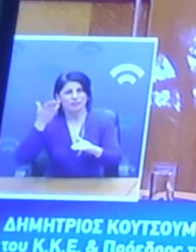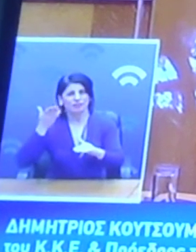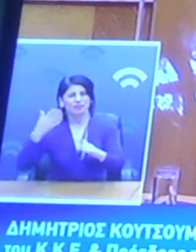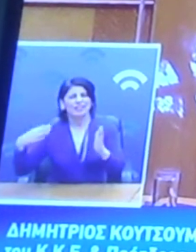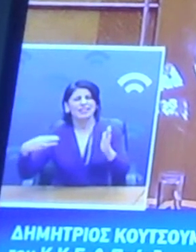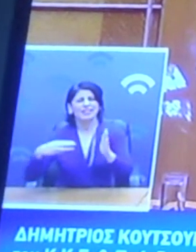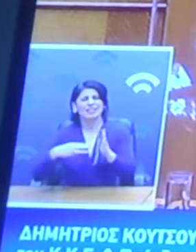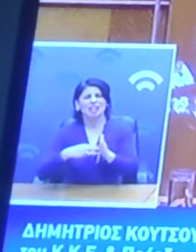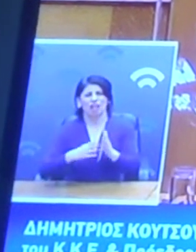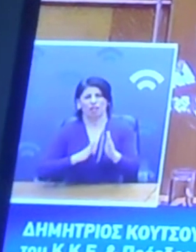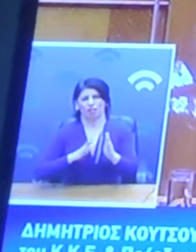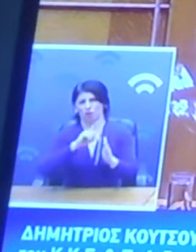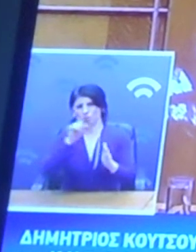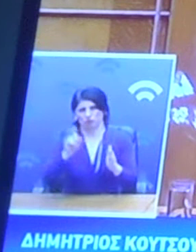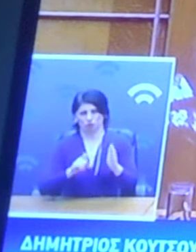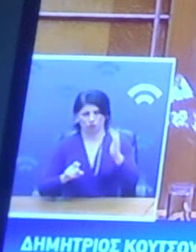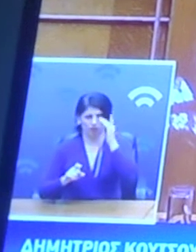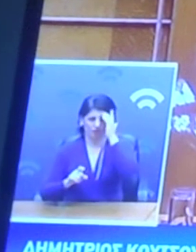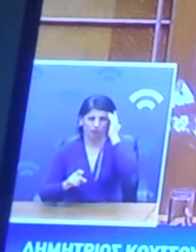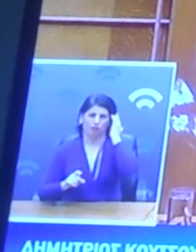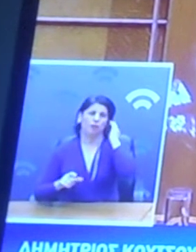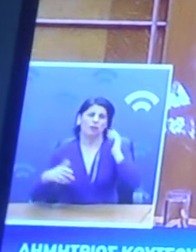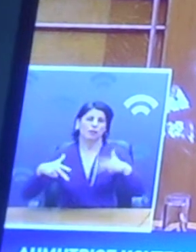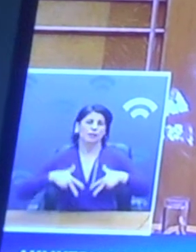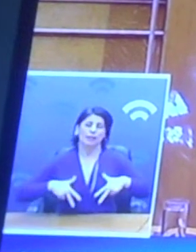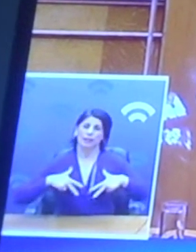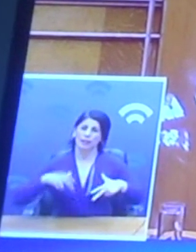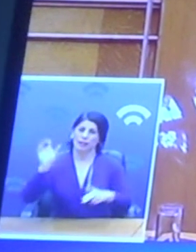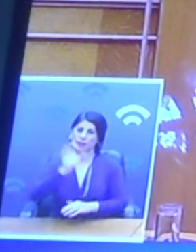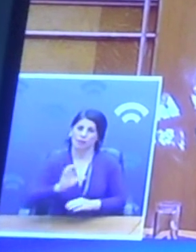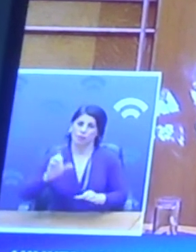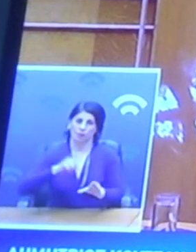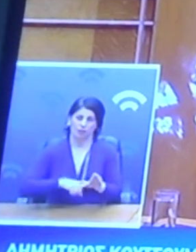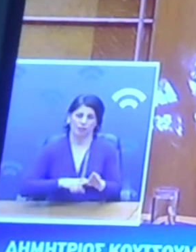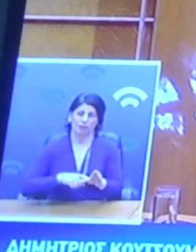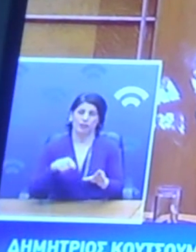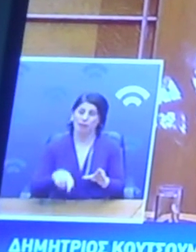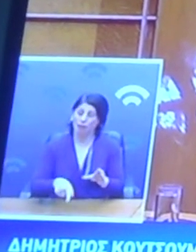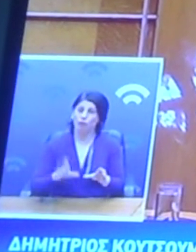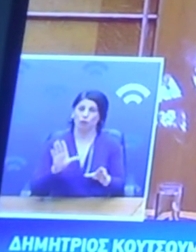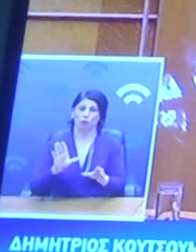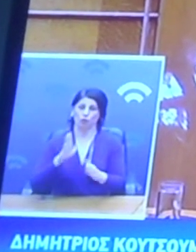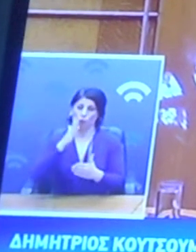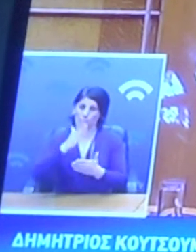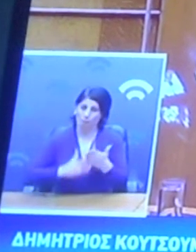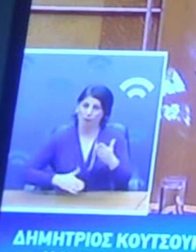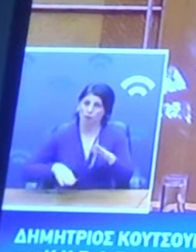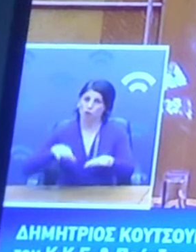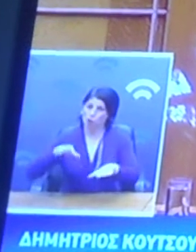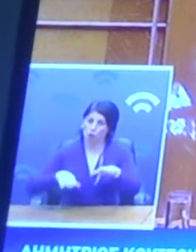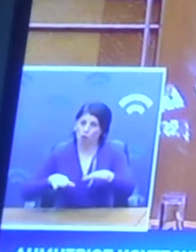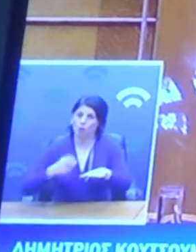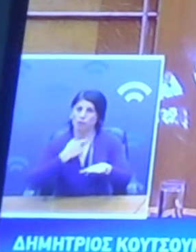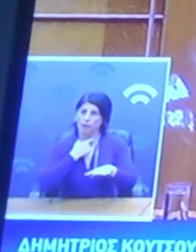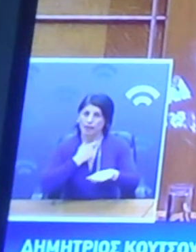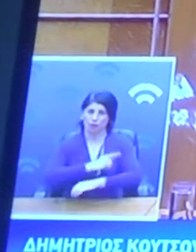χιλιάδες ανθρώπινες ζωές σε χώρες της Ευρωπαϊκής Ένωσης. Είναι αυτός ο μέσος όρος που ανάγκασε τους